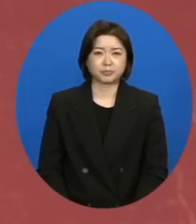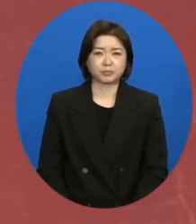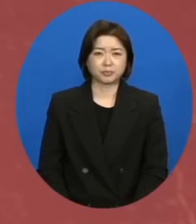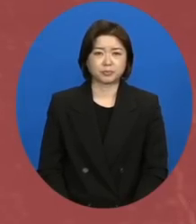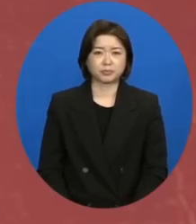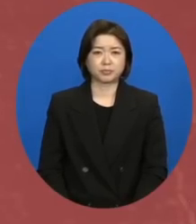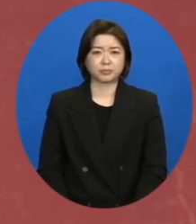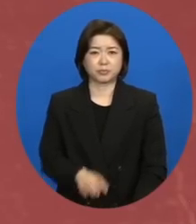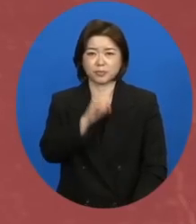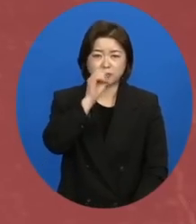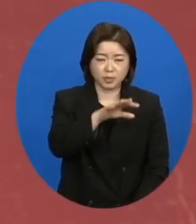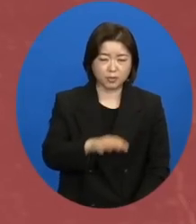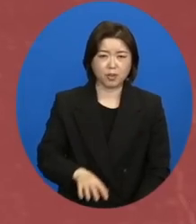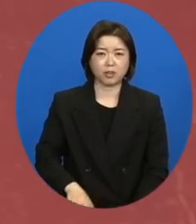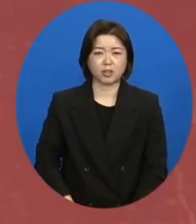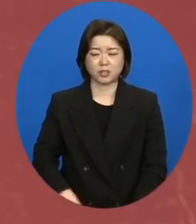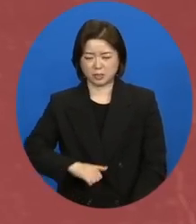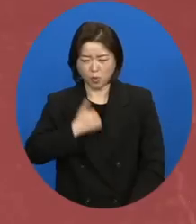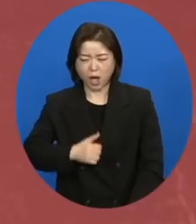그래서 얘기했던 거예요. 화가 난다고.